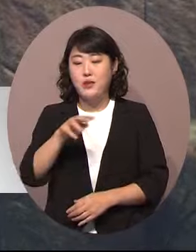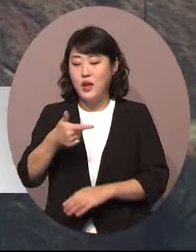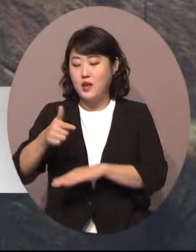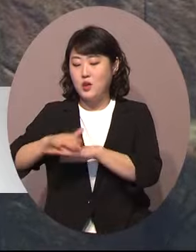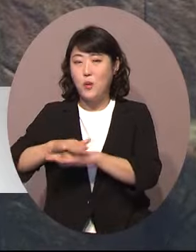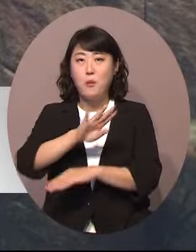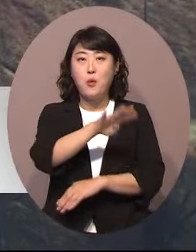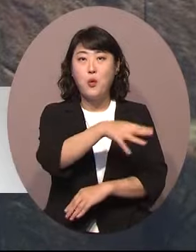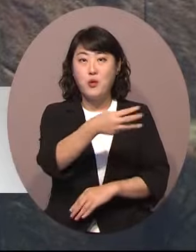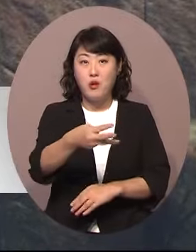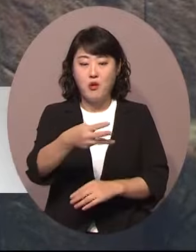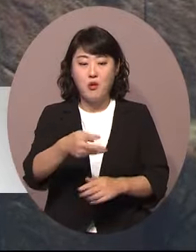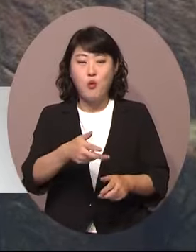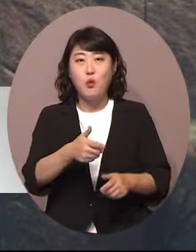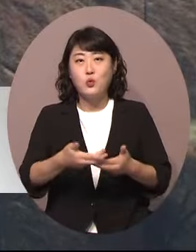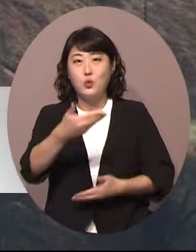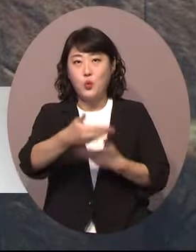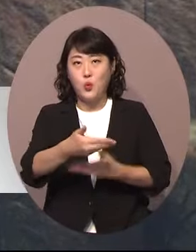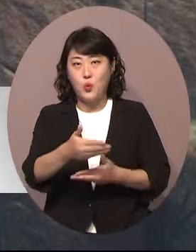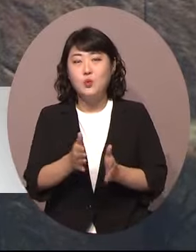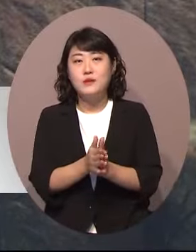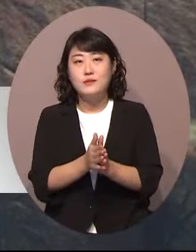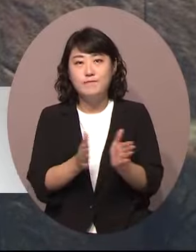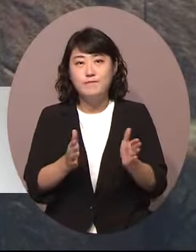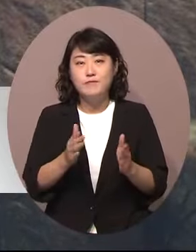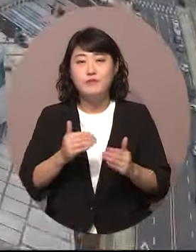사업에 시동을 걸었습니다 김태욱